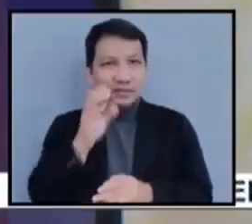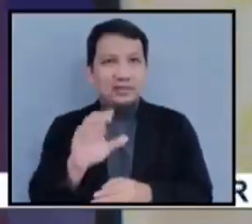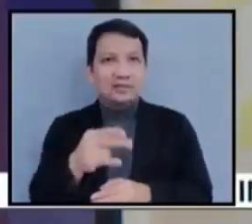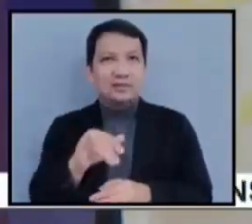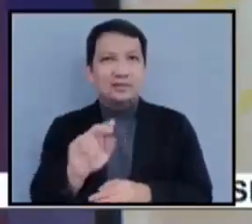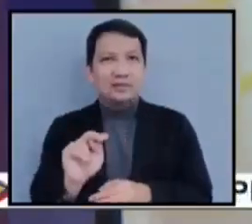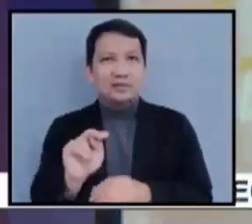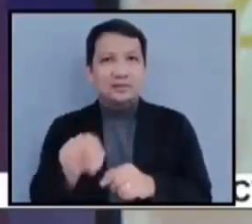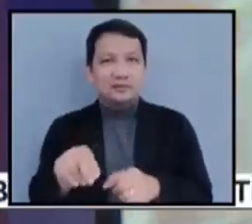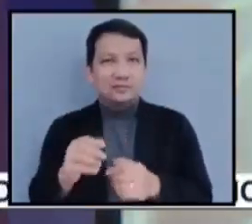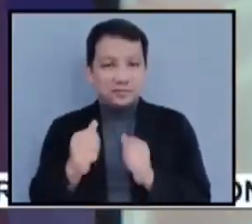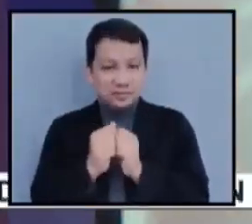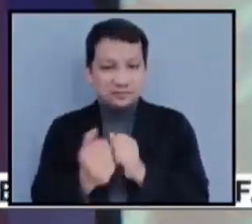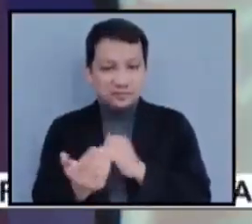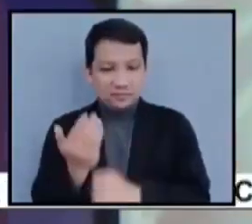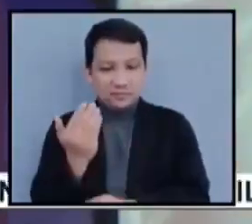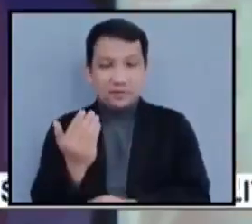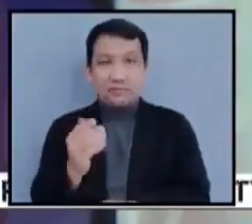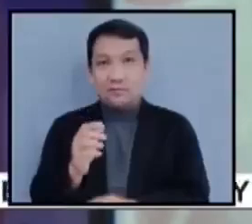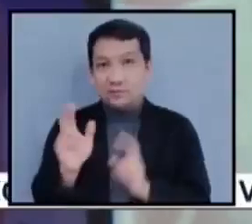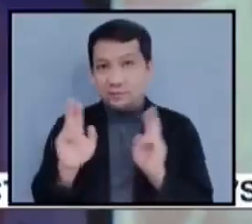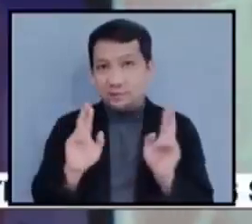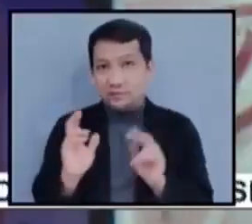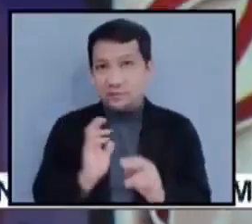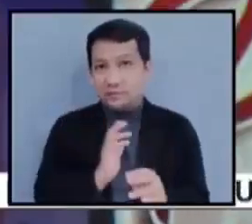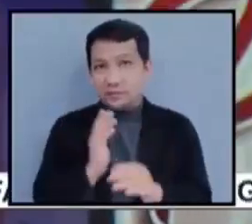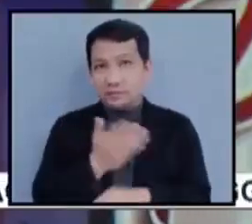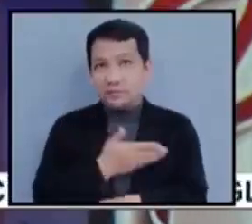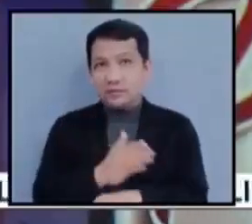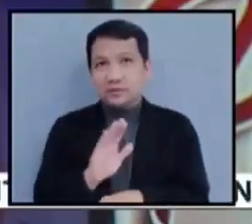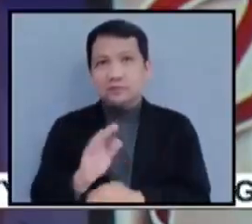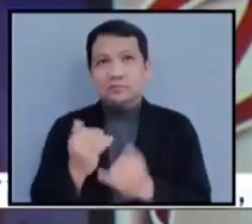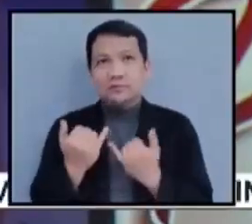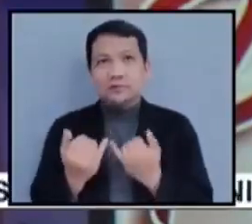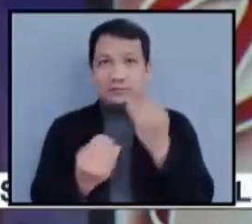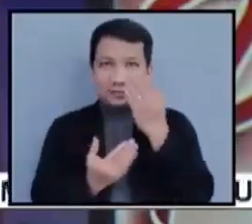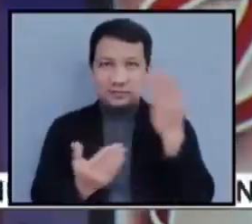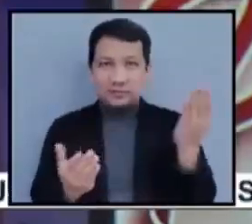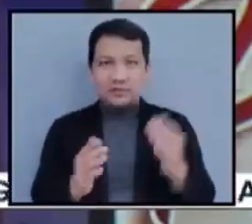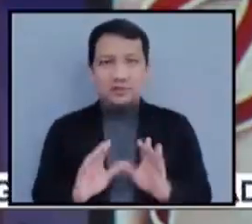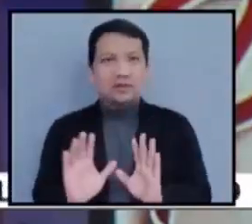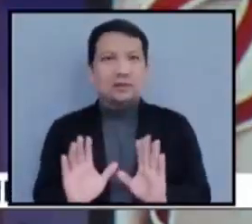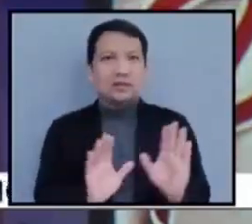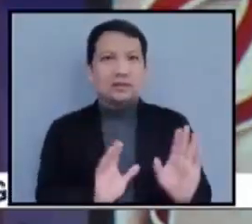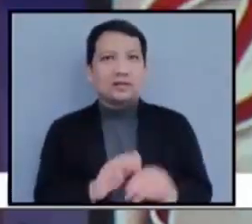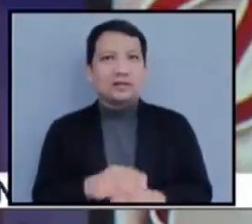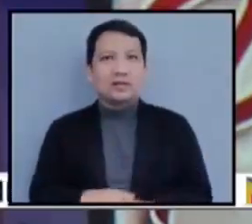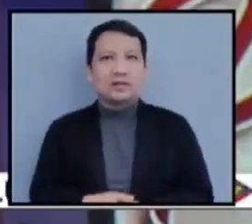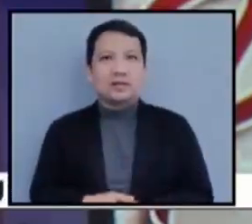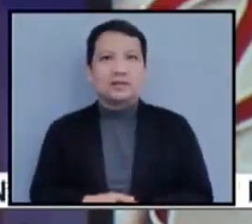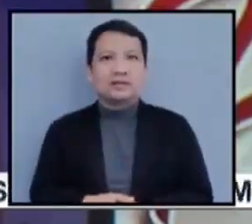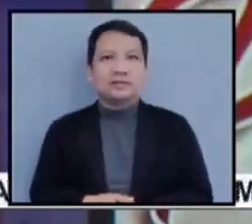umaga. Abangan namin uli ang iyong pagkanta but for now relax ka muna.